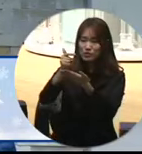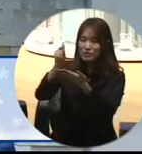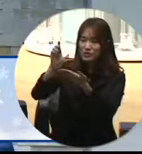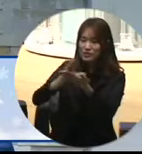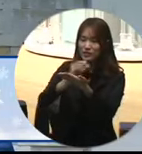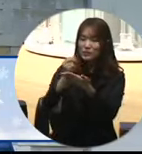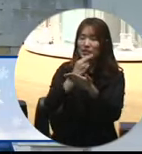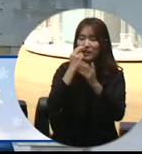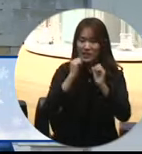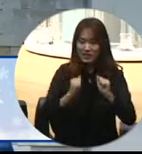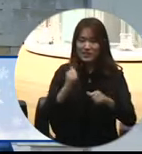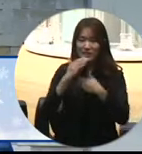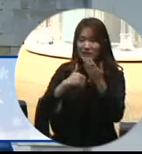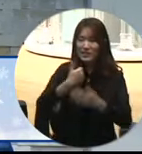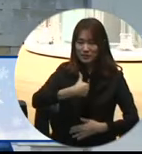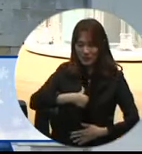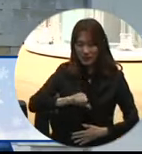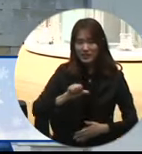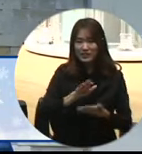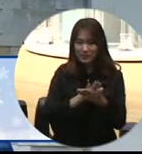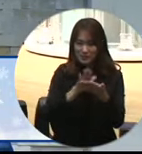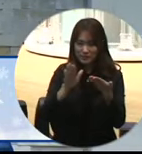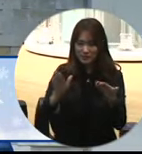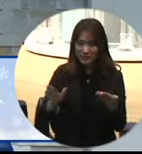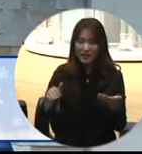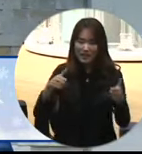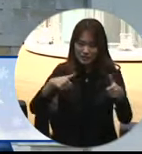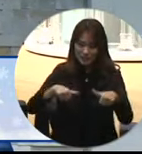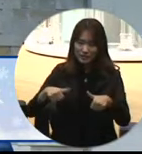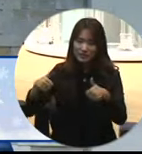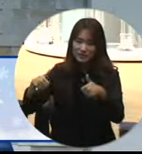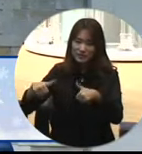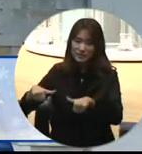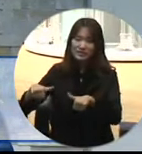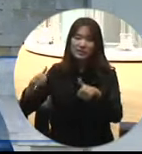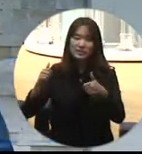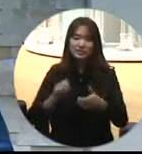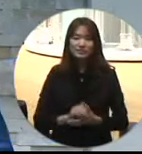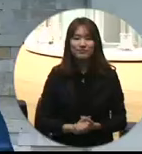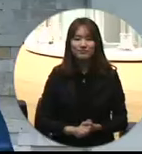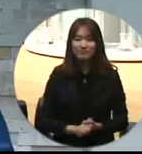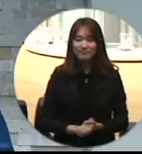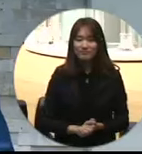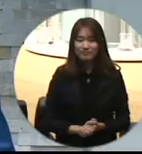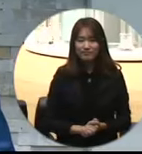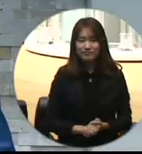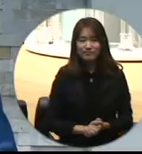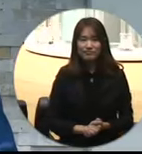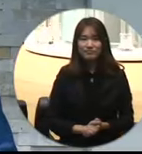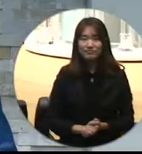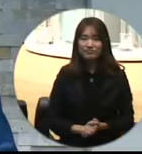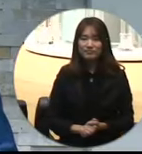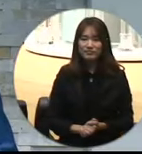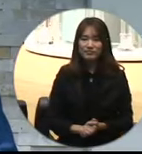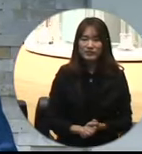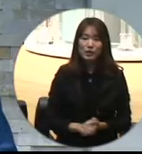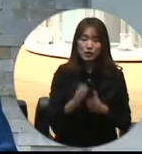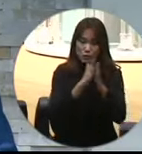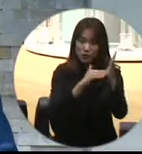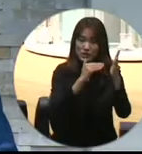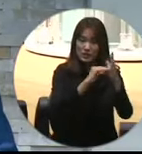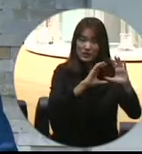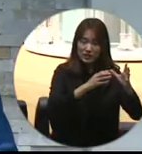주는 그리스도시오 살아계신 하나님의 아들이십니다. 아멘. 우리 오클랜드 예원교회